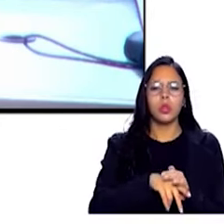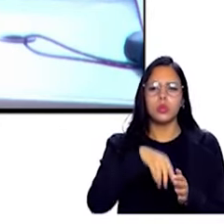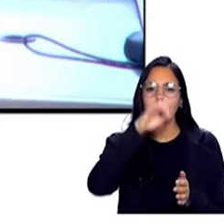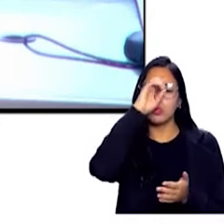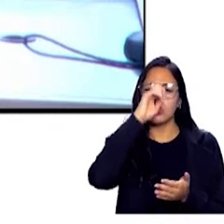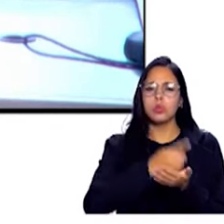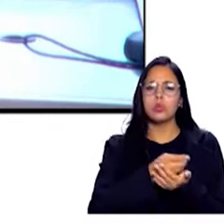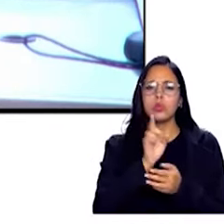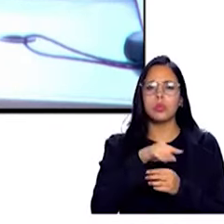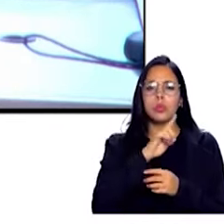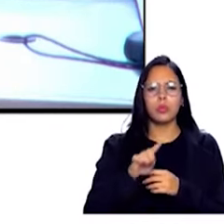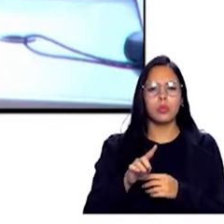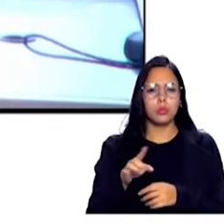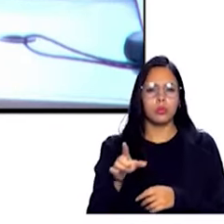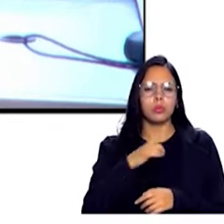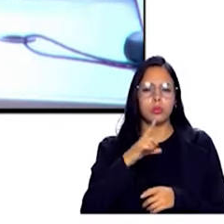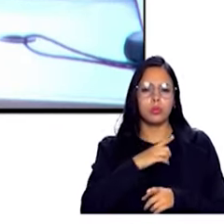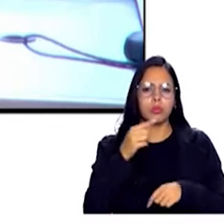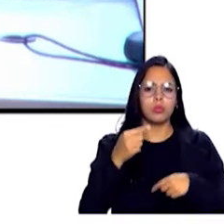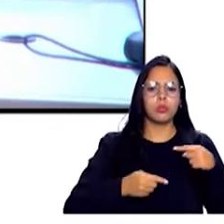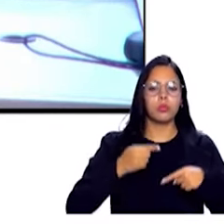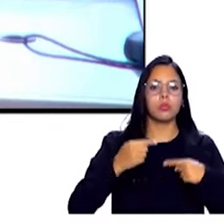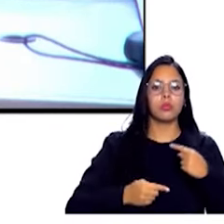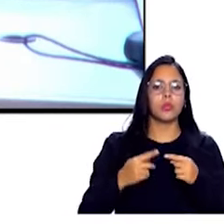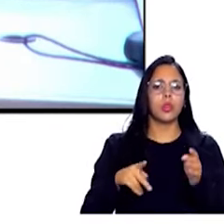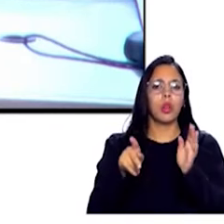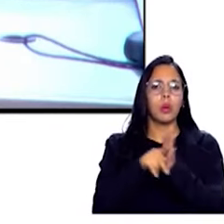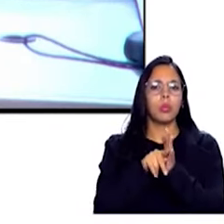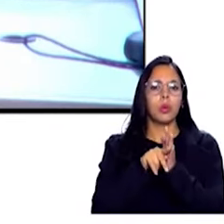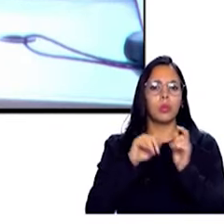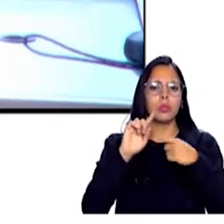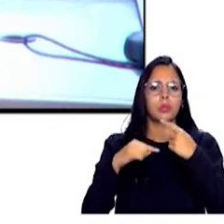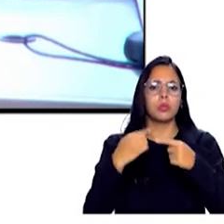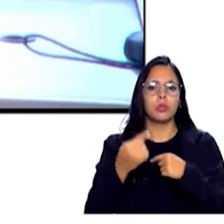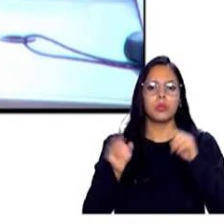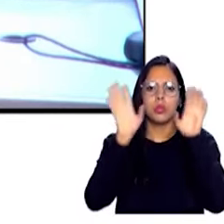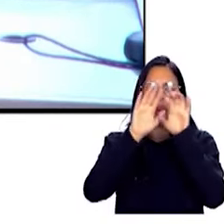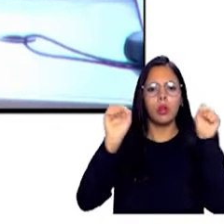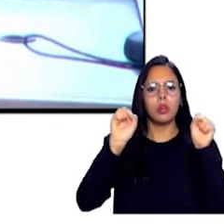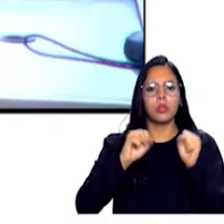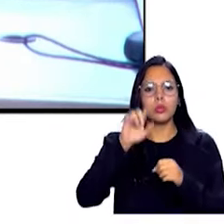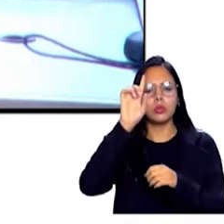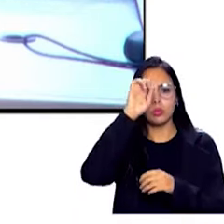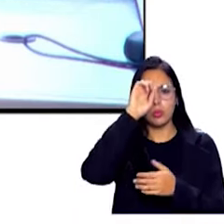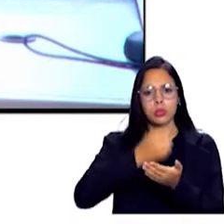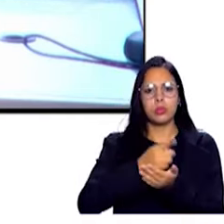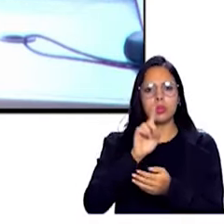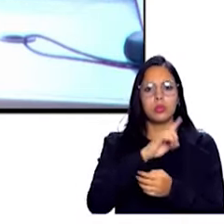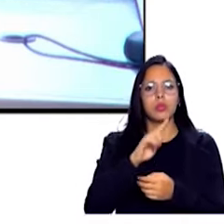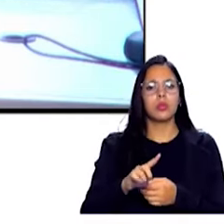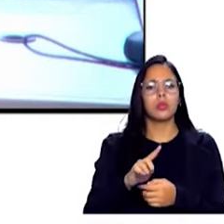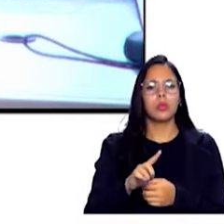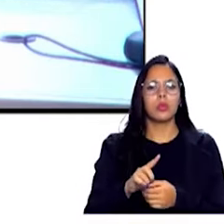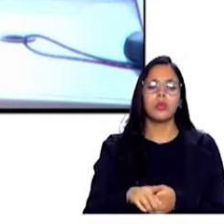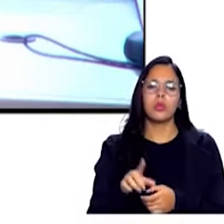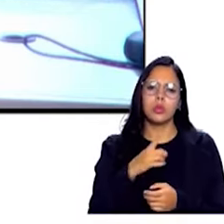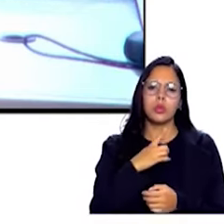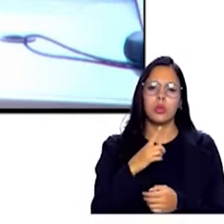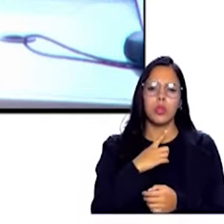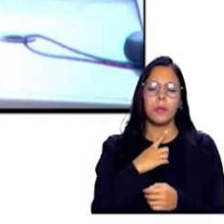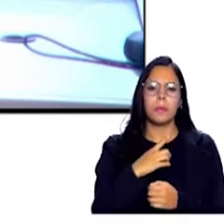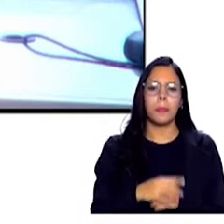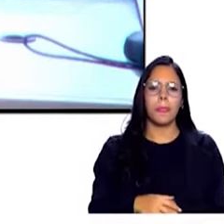lesquels la cour de cassation doit reposer d'un côté une fonction disciplinaire qu'on appelle fonction